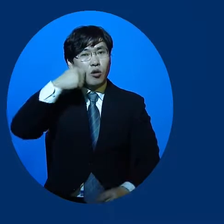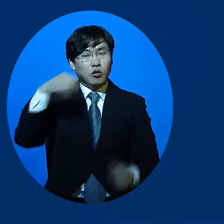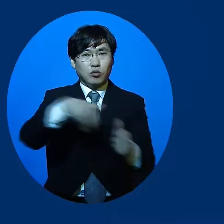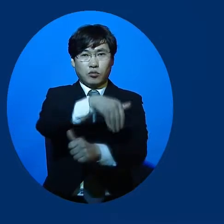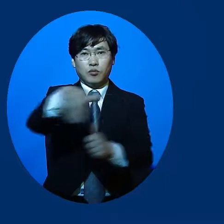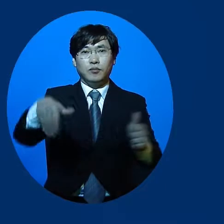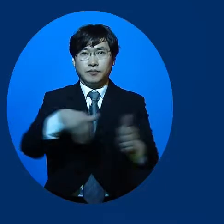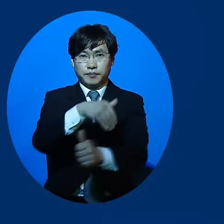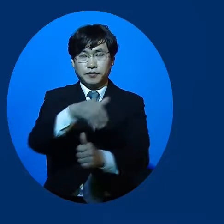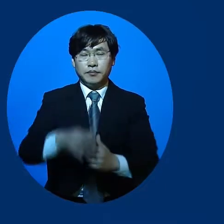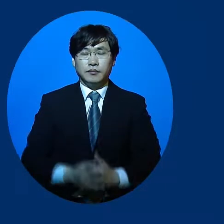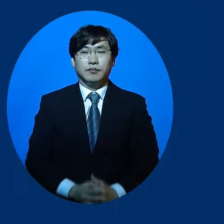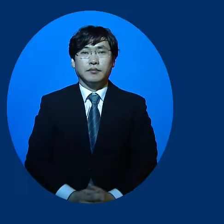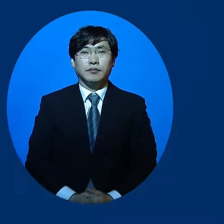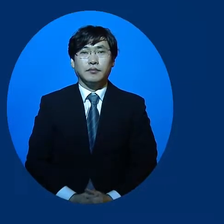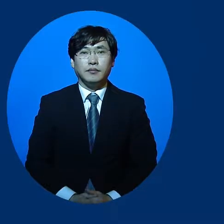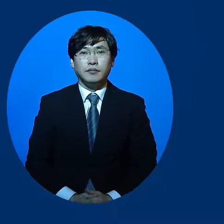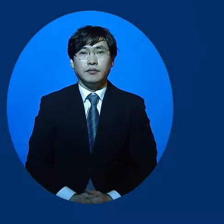수 있겠습니다.